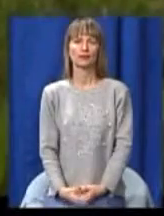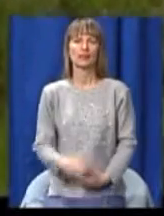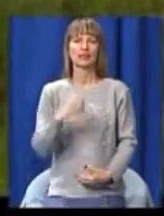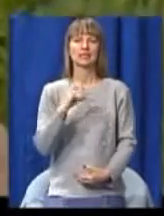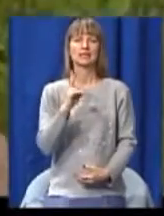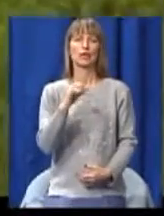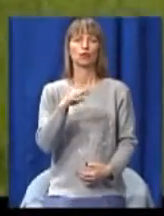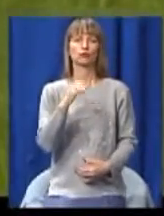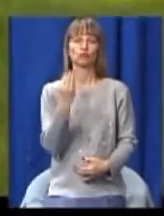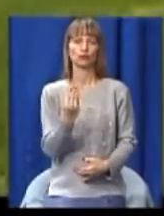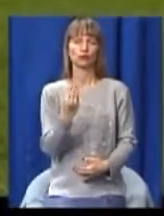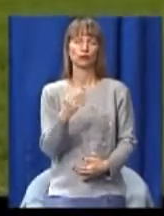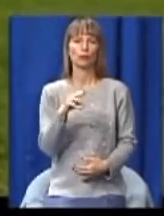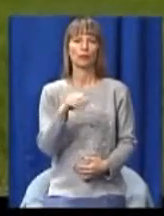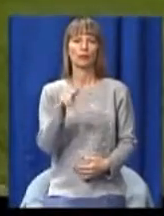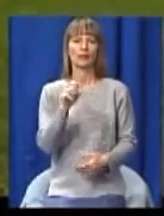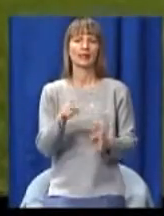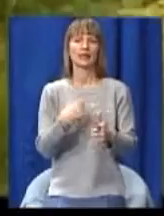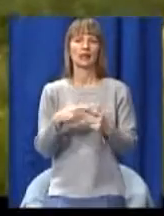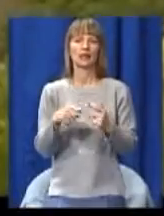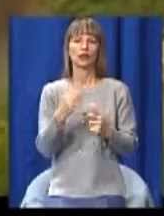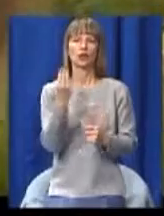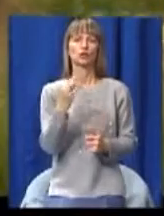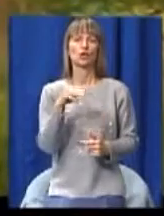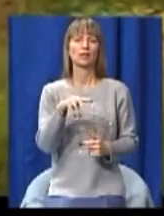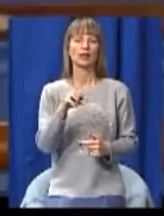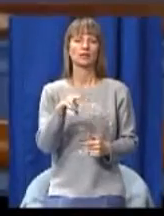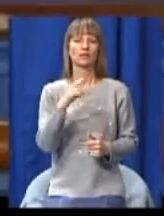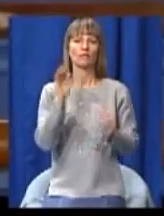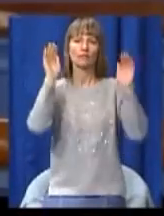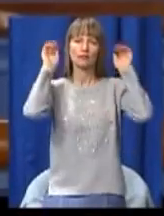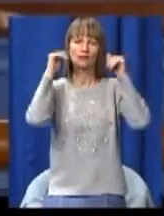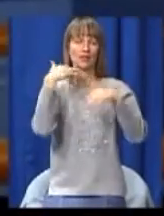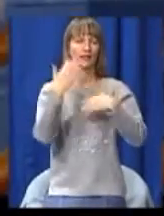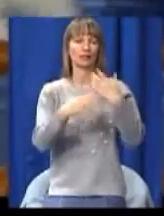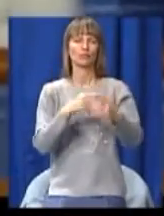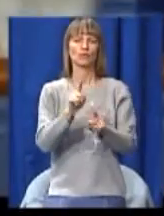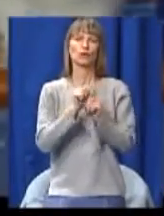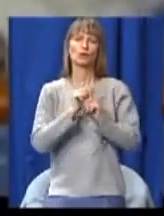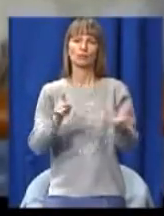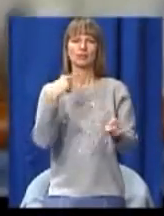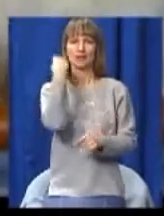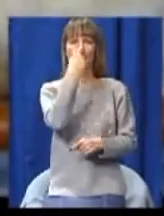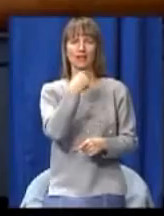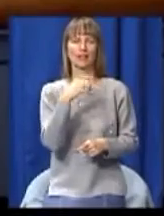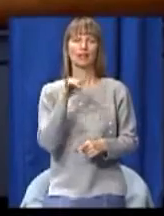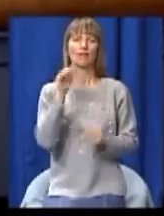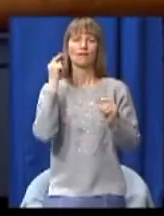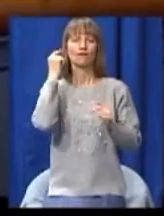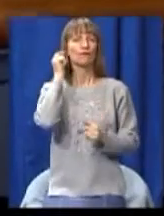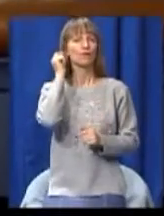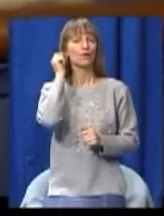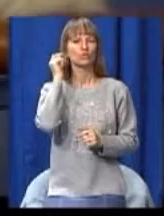Скоттіш фолда або шотландського капловухого ви ні з ким не сплутаєте, адже у цього котика особлива зовнішність. Його вушка